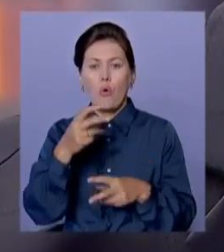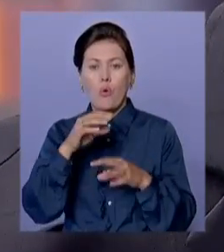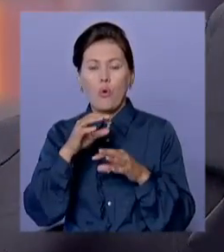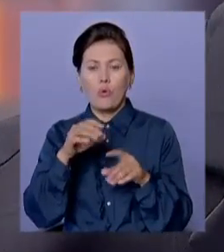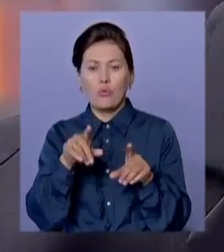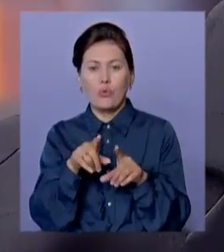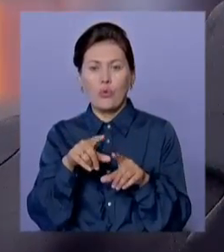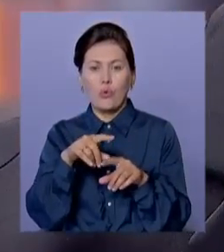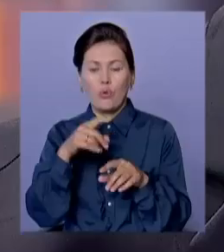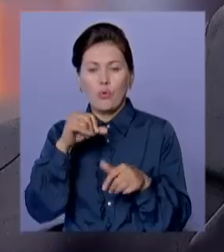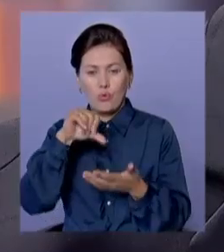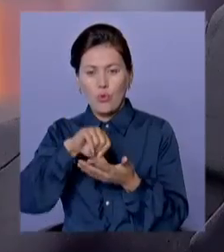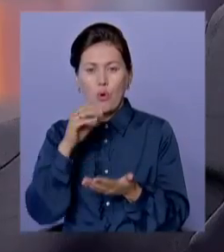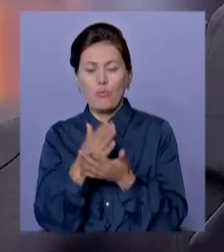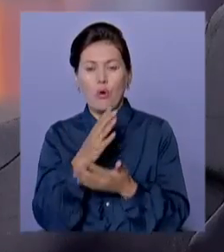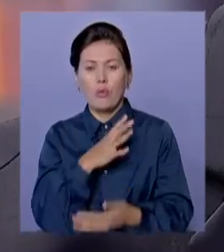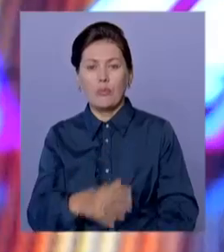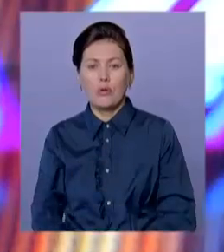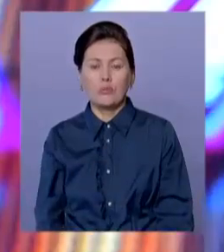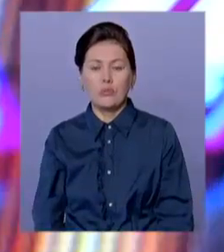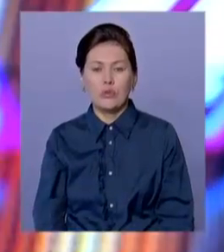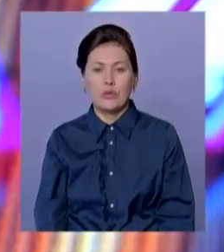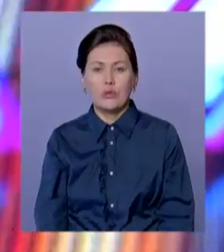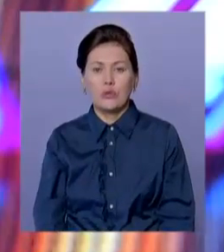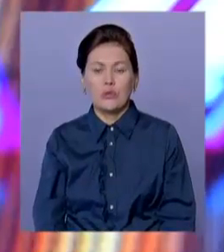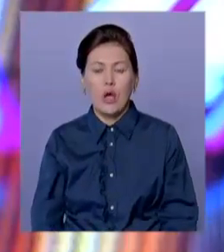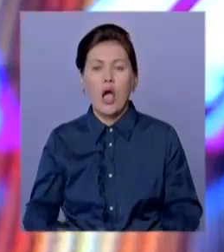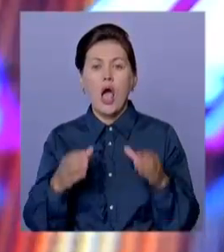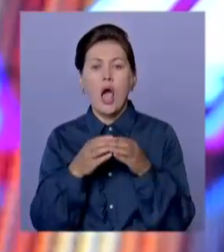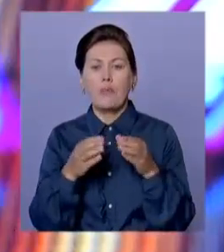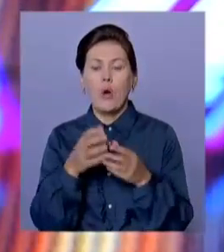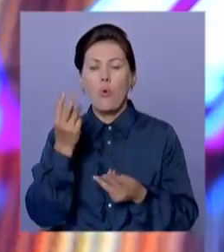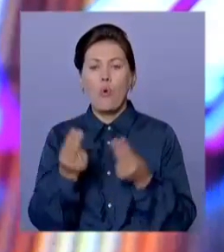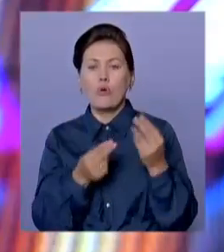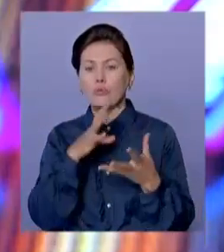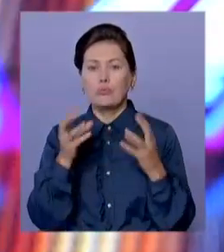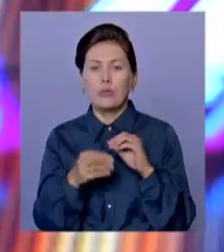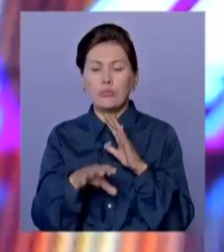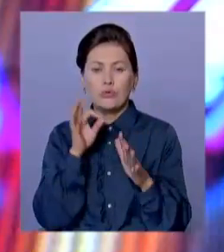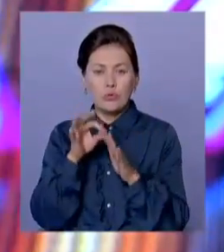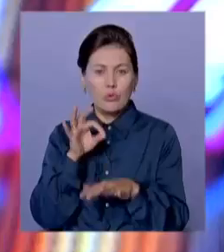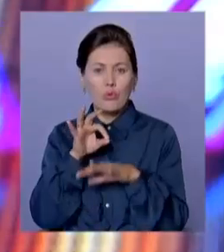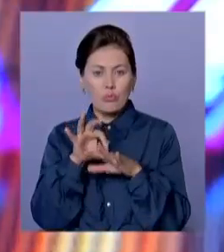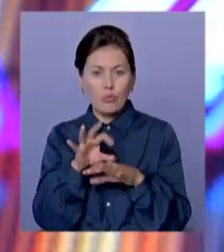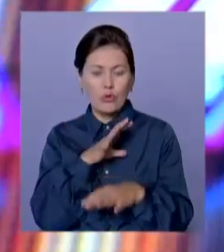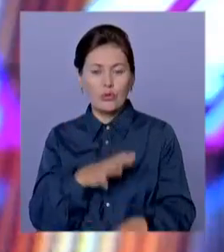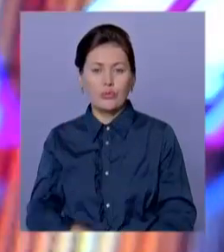чемпионат мирада өнер көрсеттік. Жалпы команданың ойыншылары таңдалып алынады ғой.